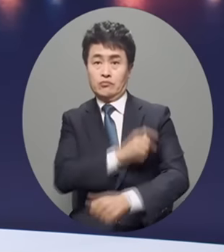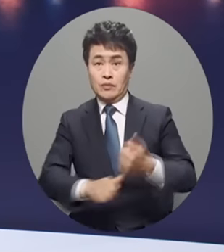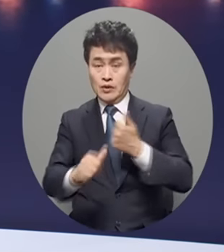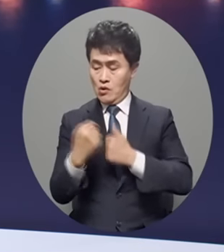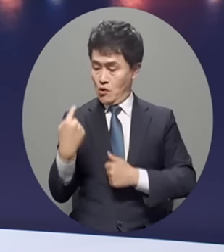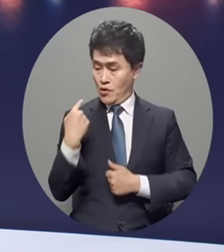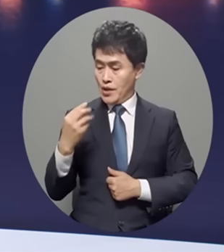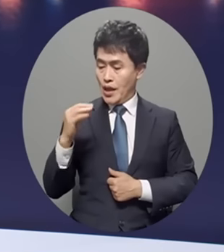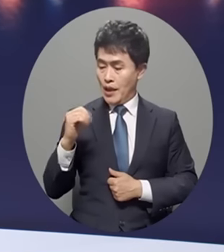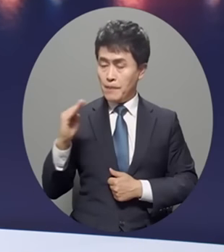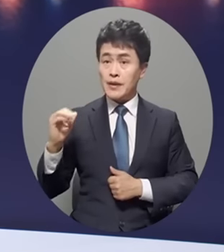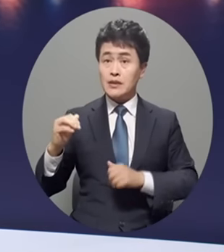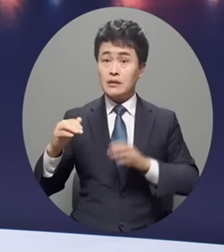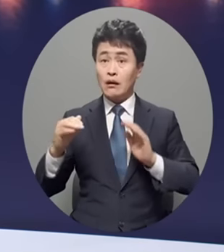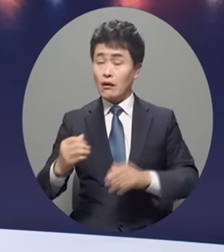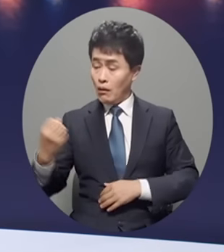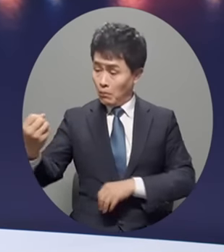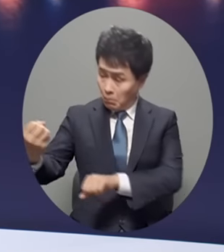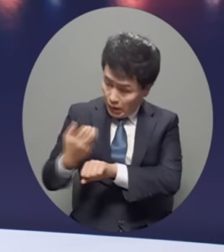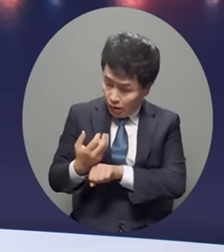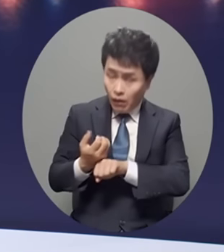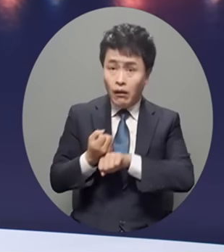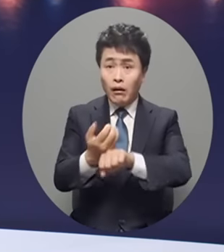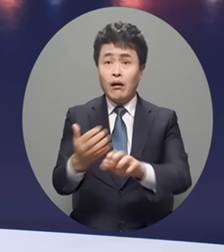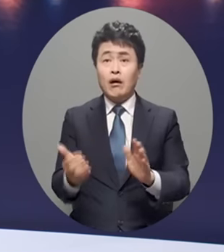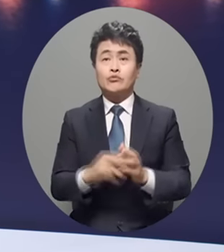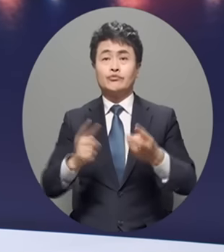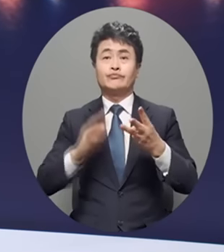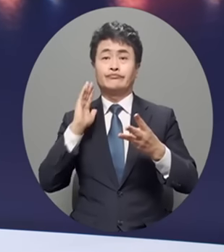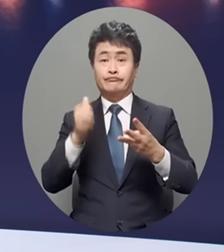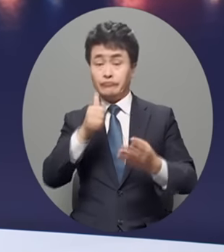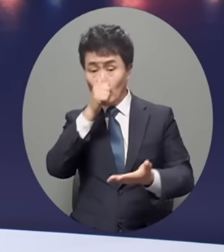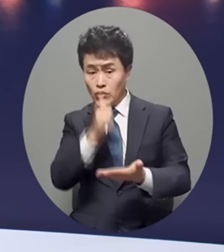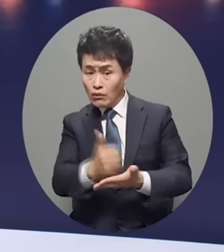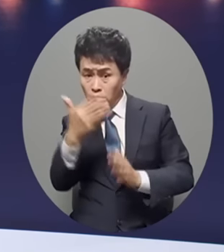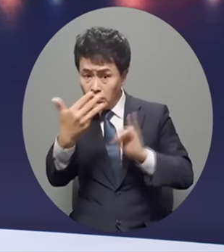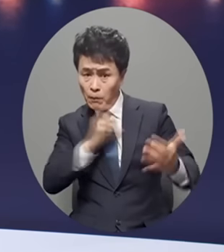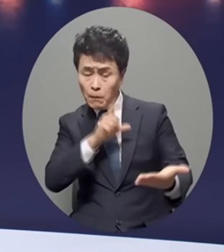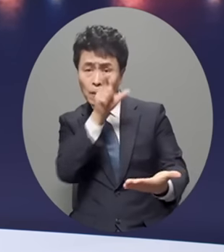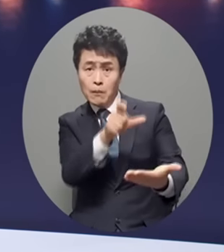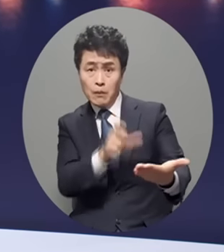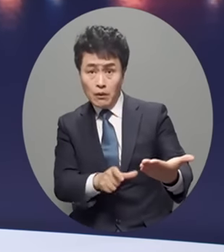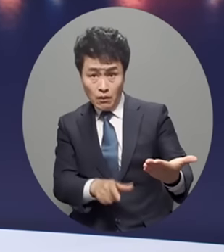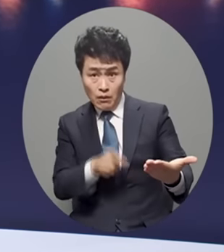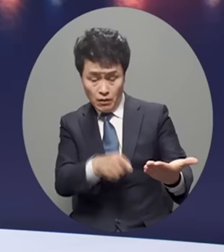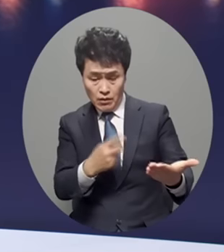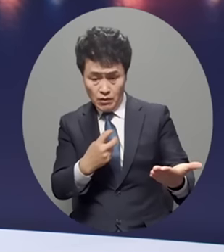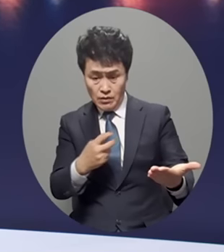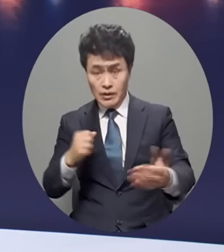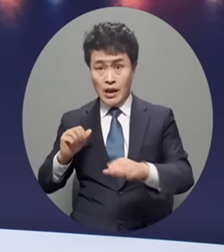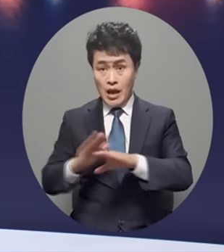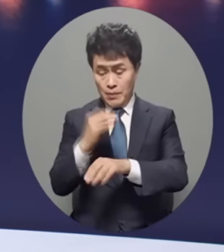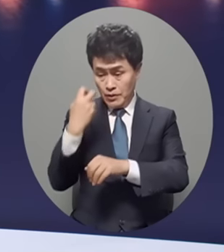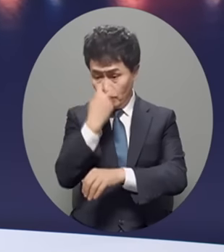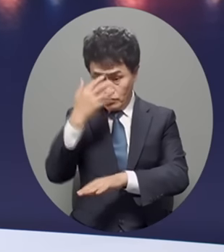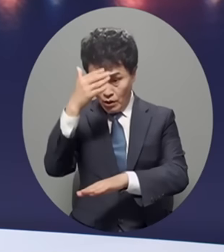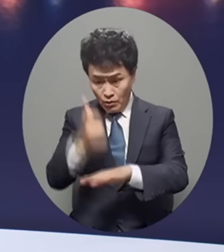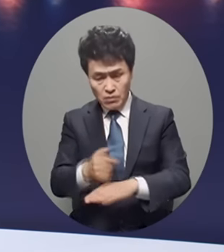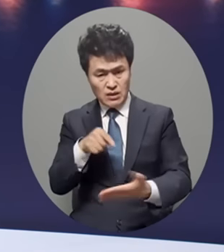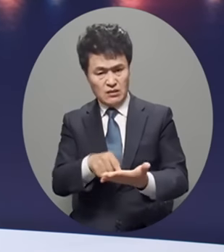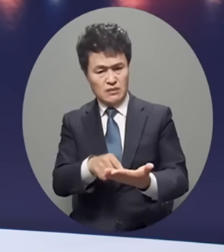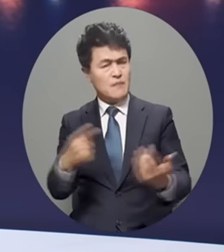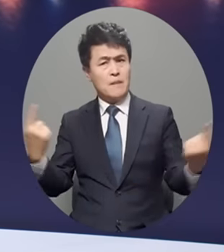어제 MBC에 밝힌 말을 정리하면 윤 대통령이 혐의자 8명이 적수된 해병대 수사 결과를 보고받고